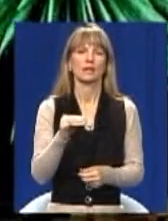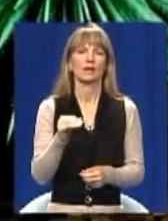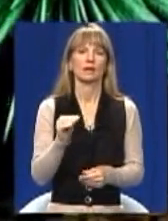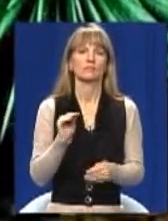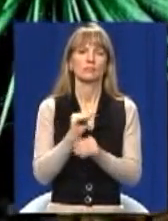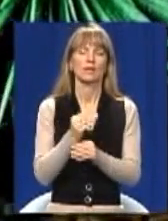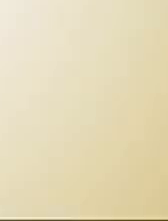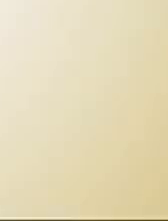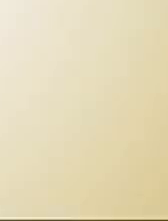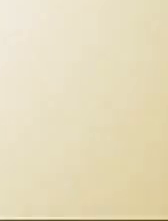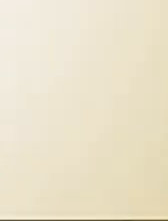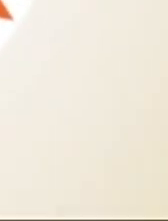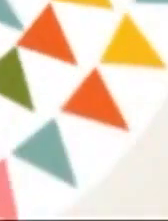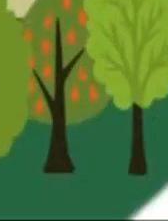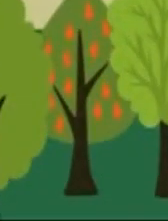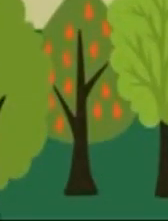колірні ефекти.